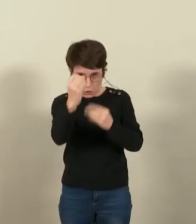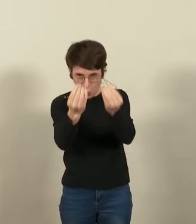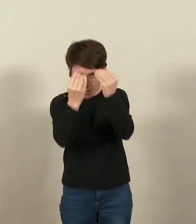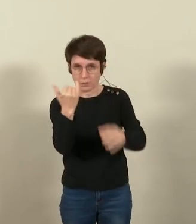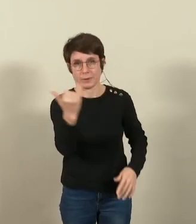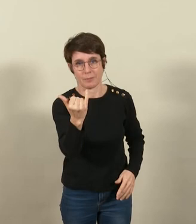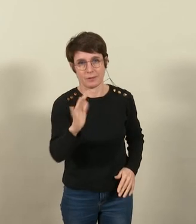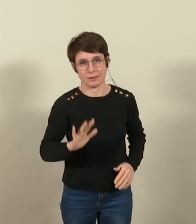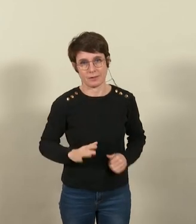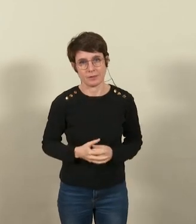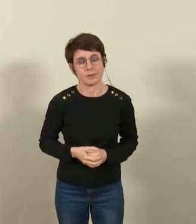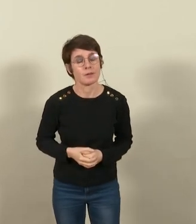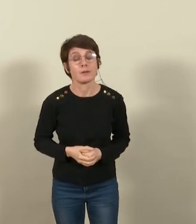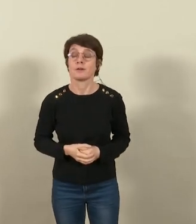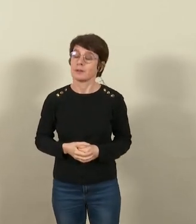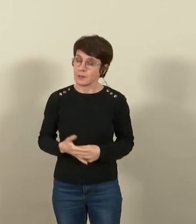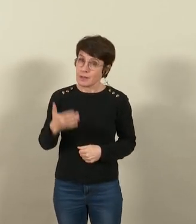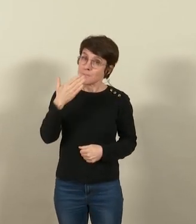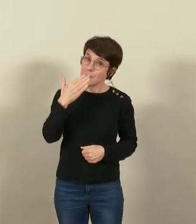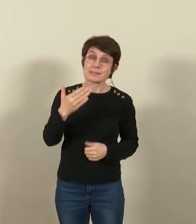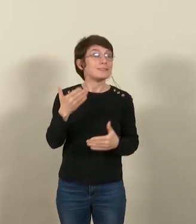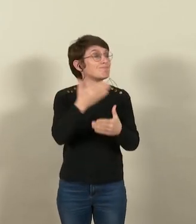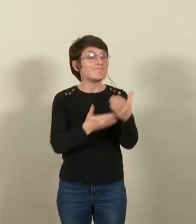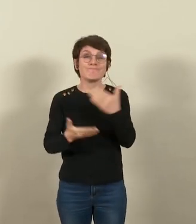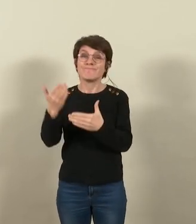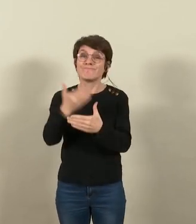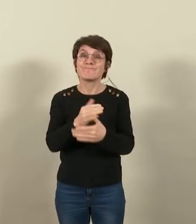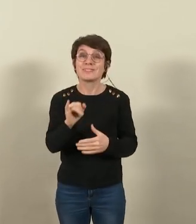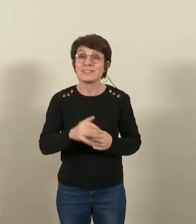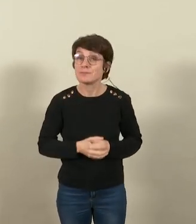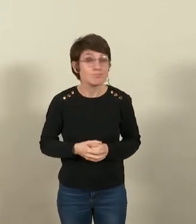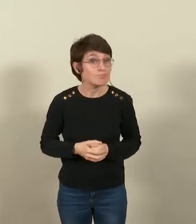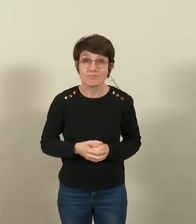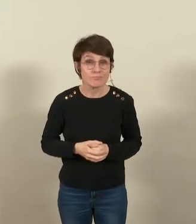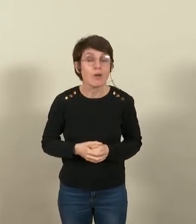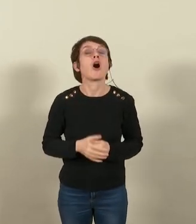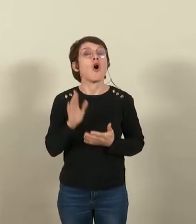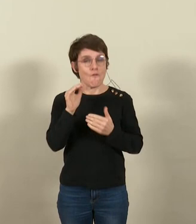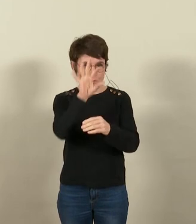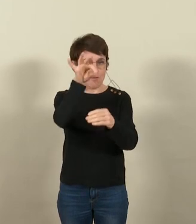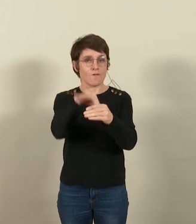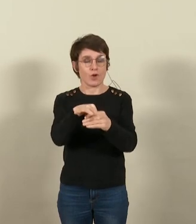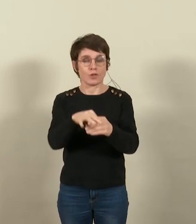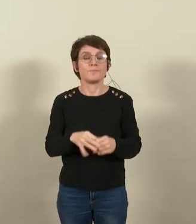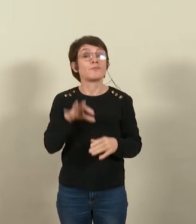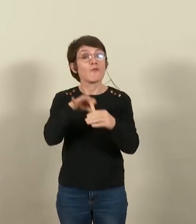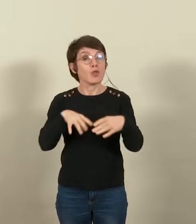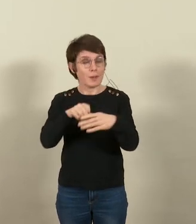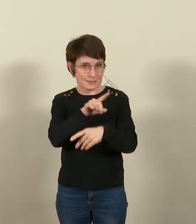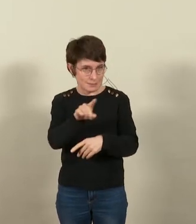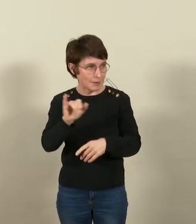leçons merci d'autres interventions non je mets ce vux au voie qui ne prend pas par au